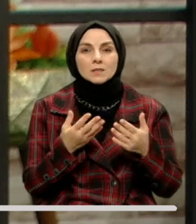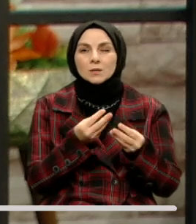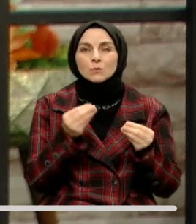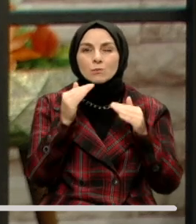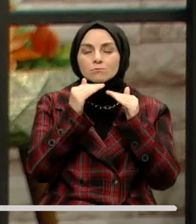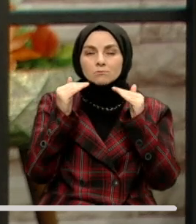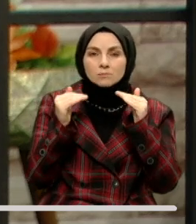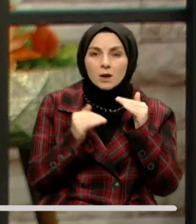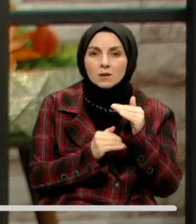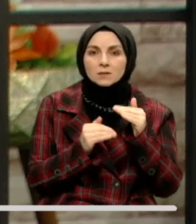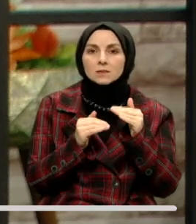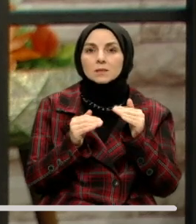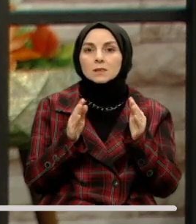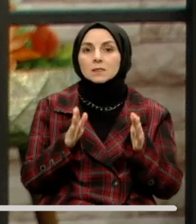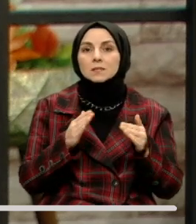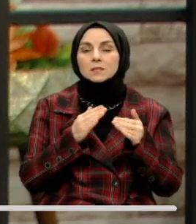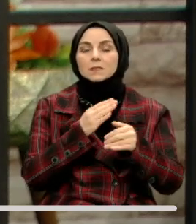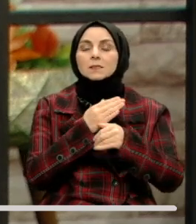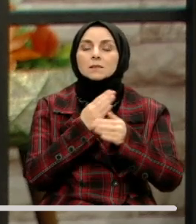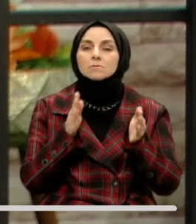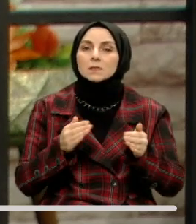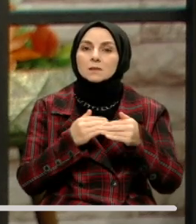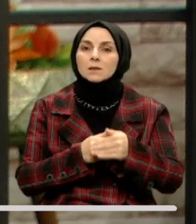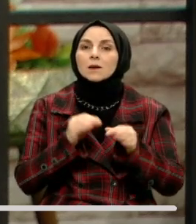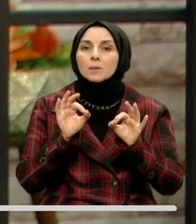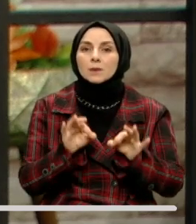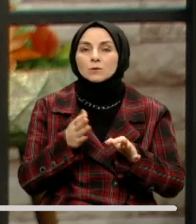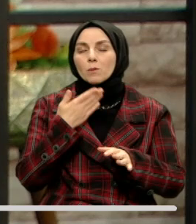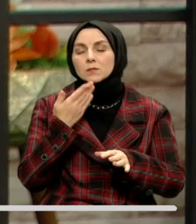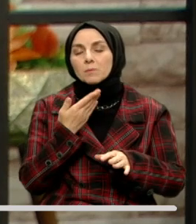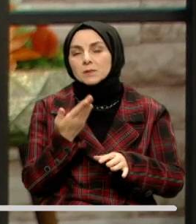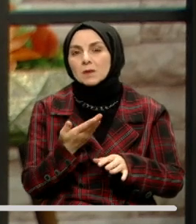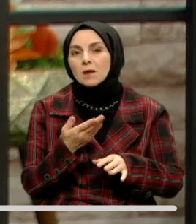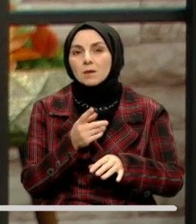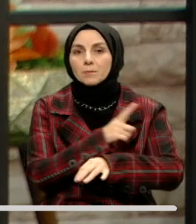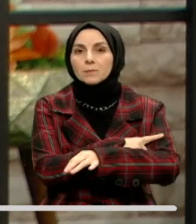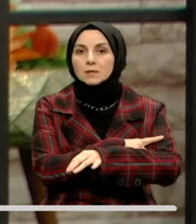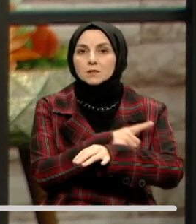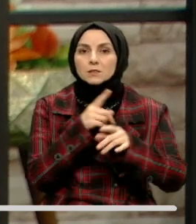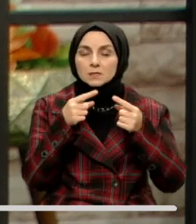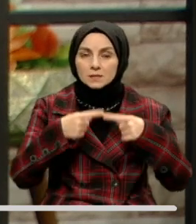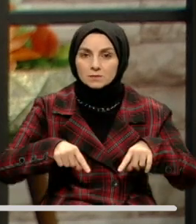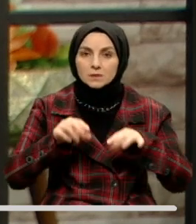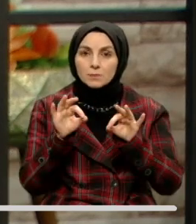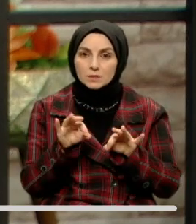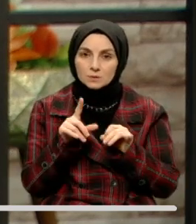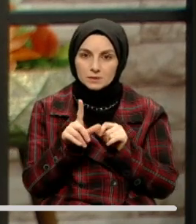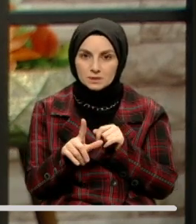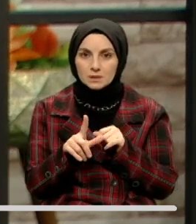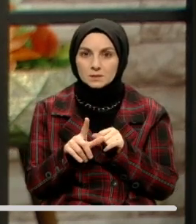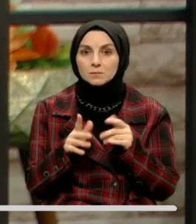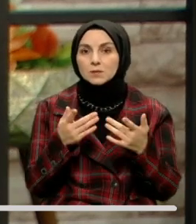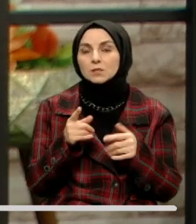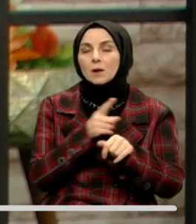sınıflarda başlıyor motivasyon, verimli ders çalışma taktikleri. Mesela bizim kavşak noktası dediğimiz süreçler vardır.